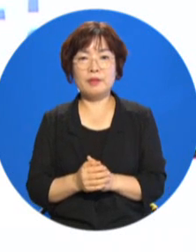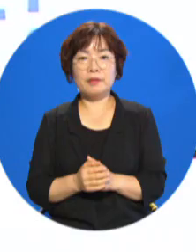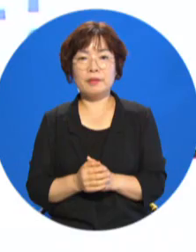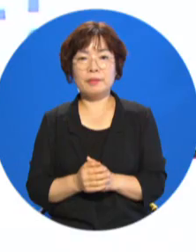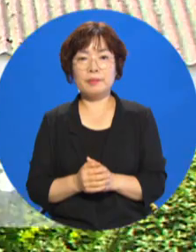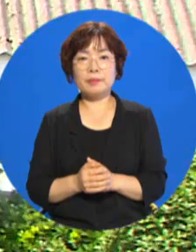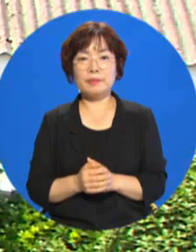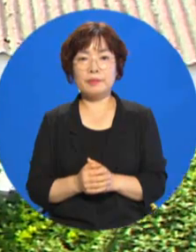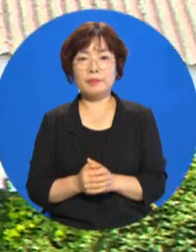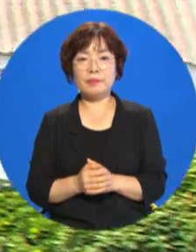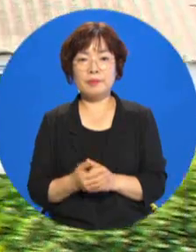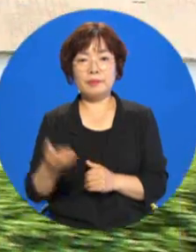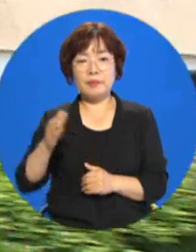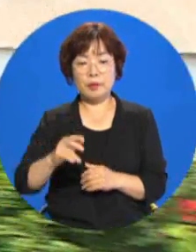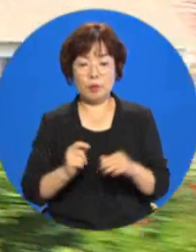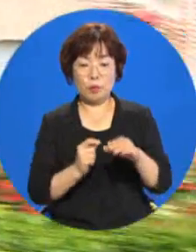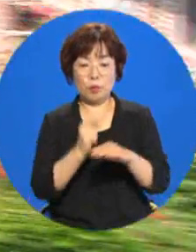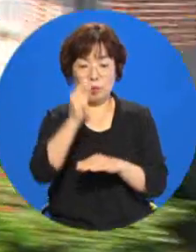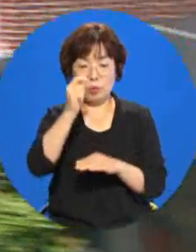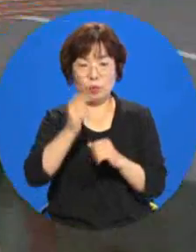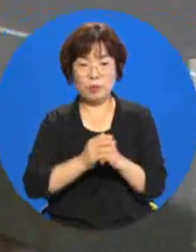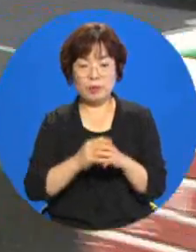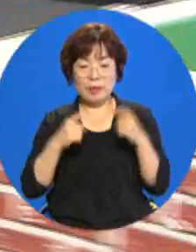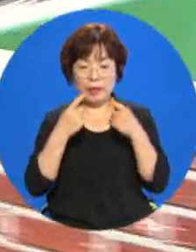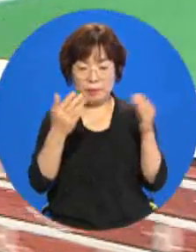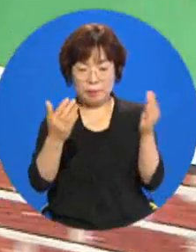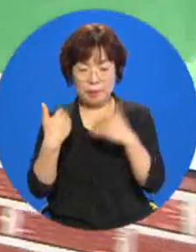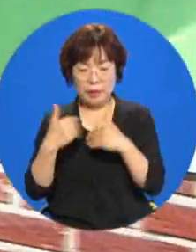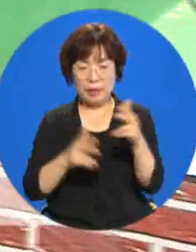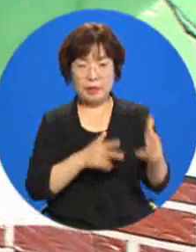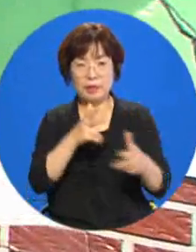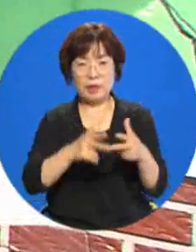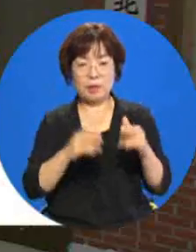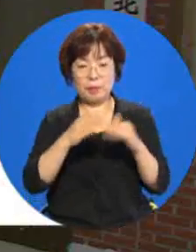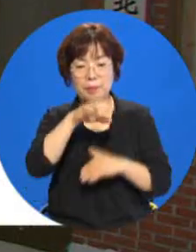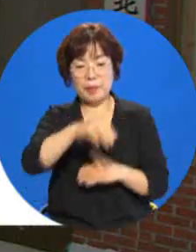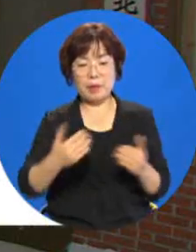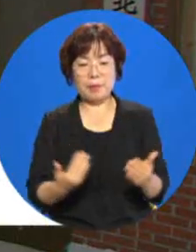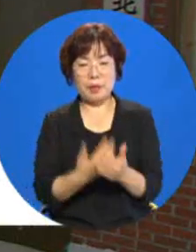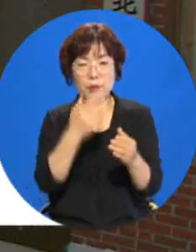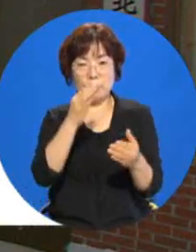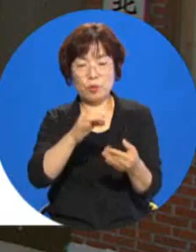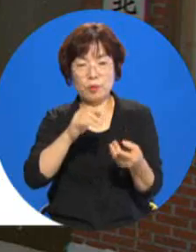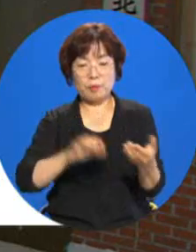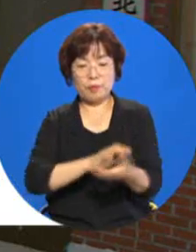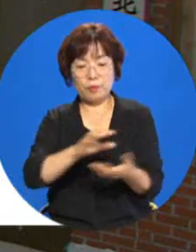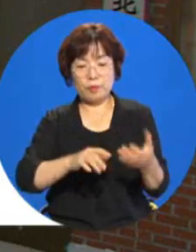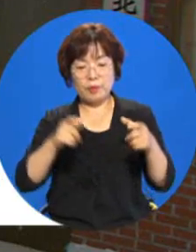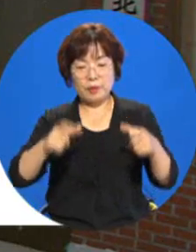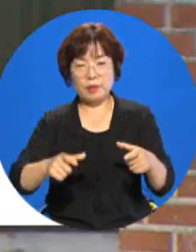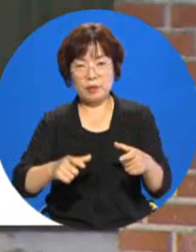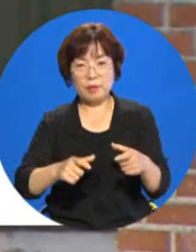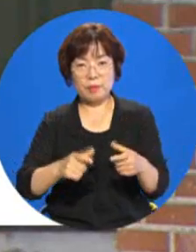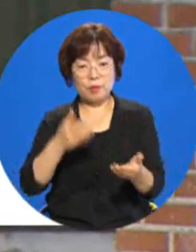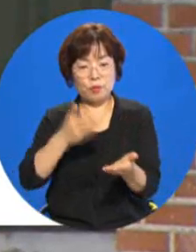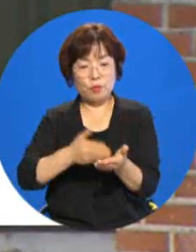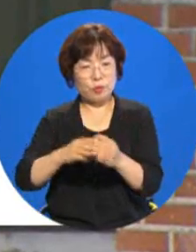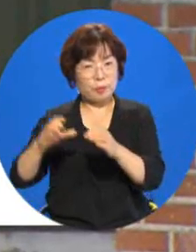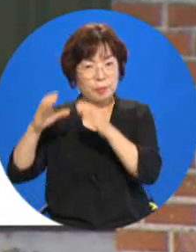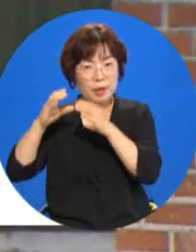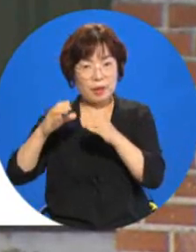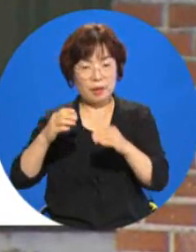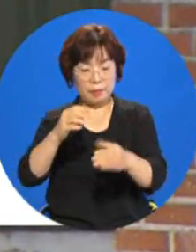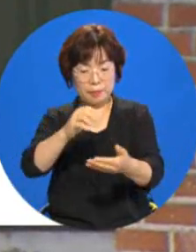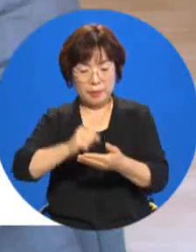하겠습니다. 하지만 공군의 일부 민자 유치 사업과 마을 발전 기금 논란 등 지역의 여론을 경청하고